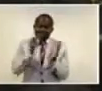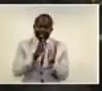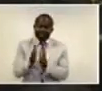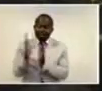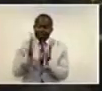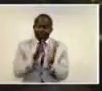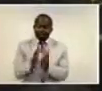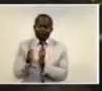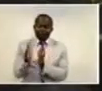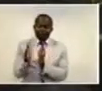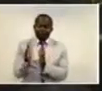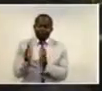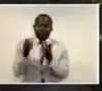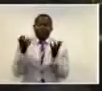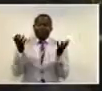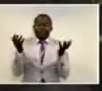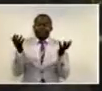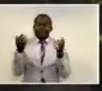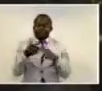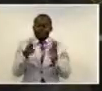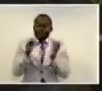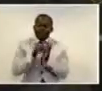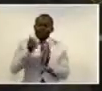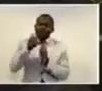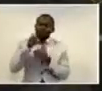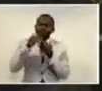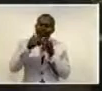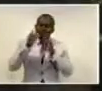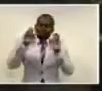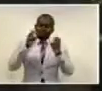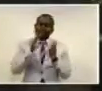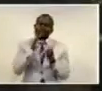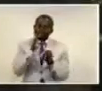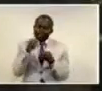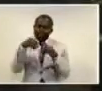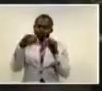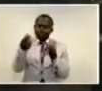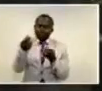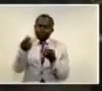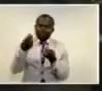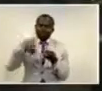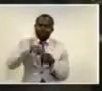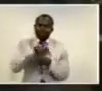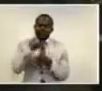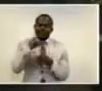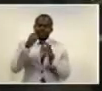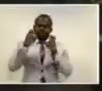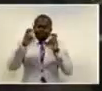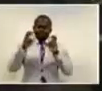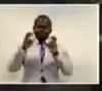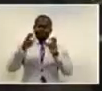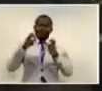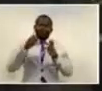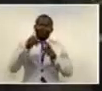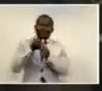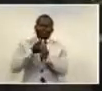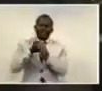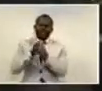atabitunganya kandi avuga ngo aragutegereje muha amafaranga nibyo navugaga buri umwe ategereje